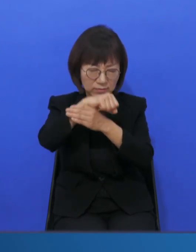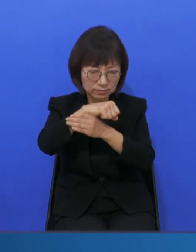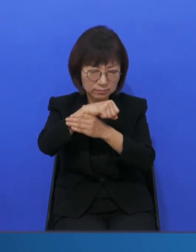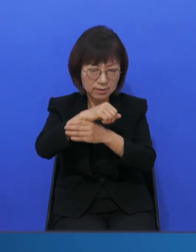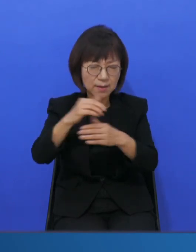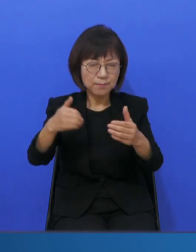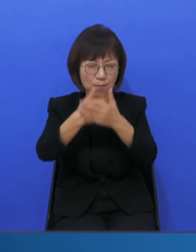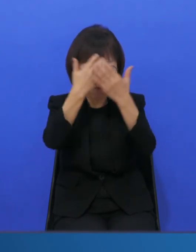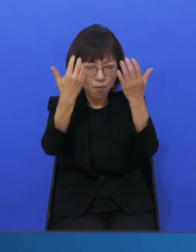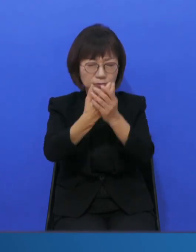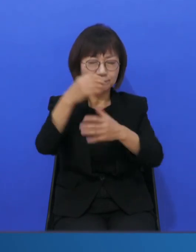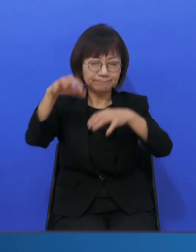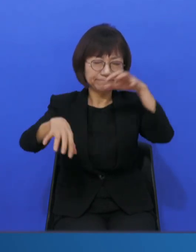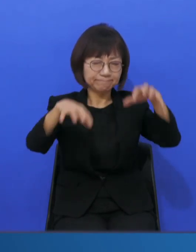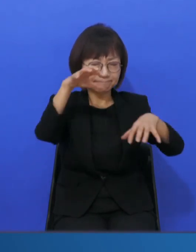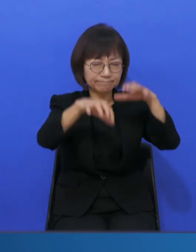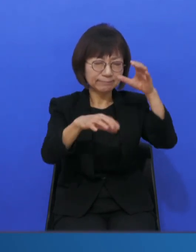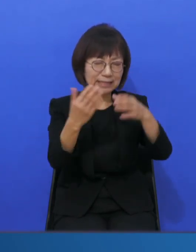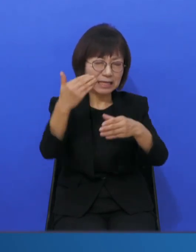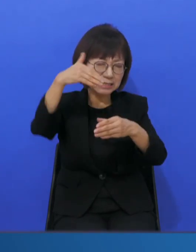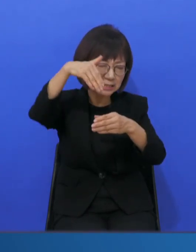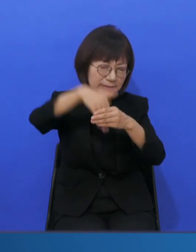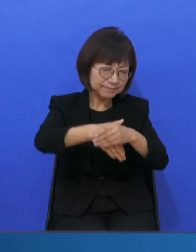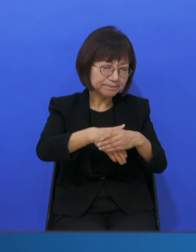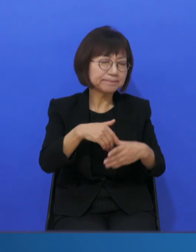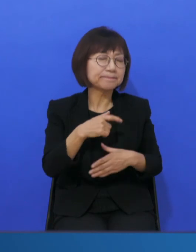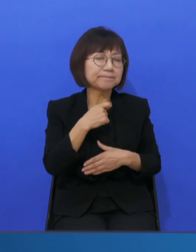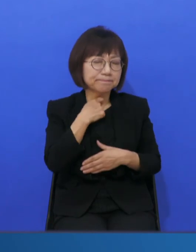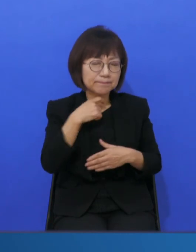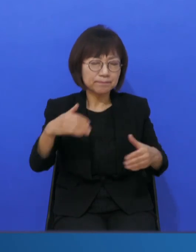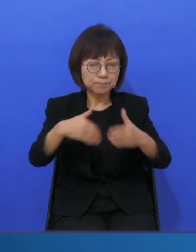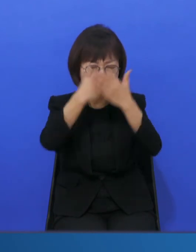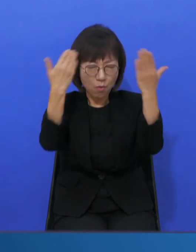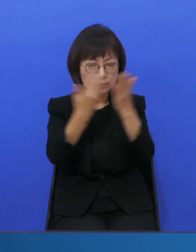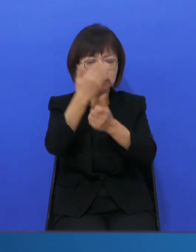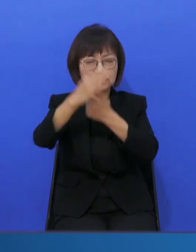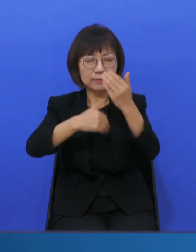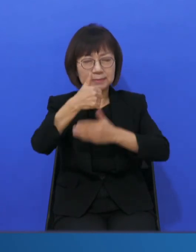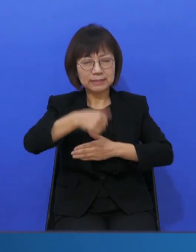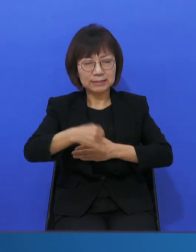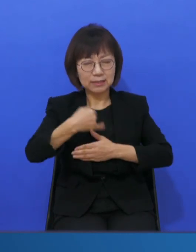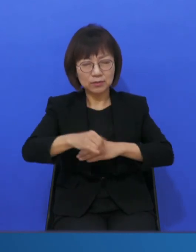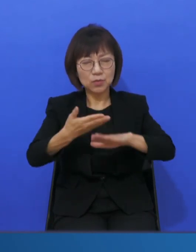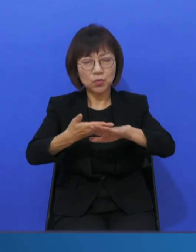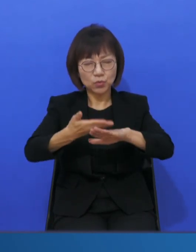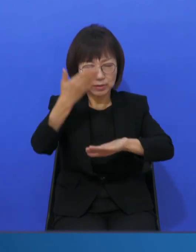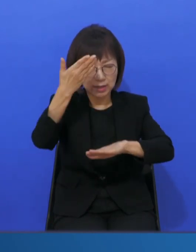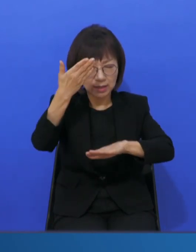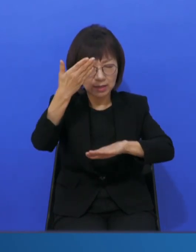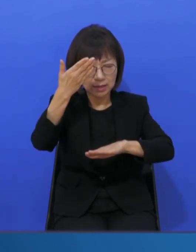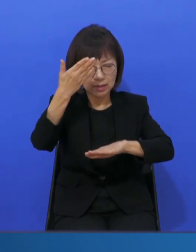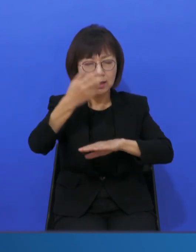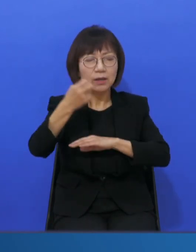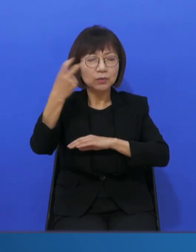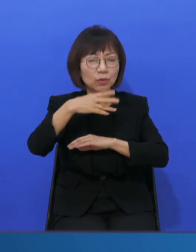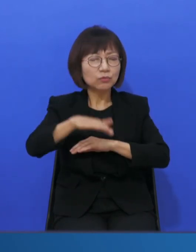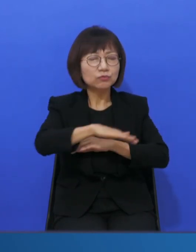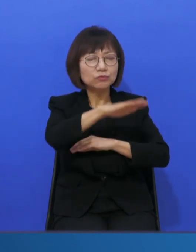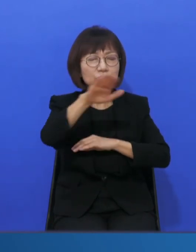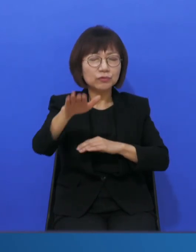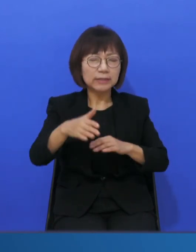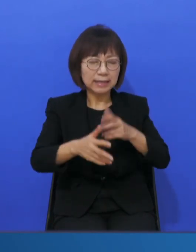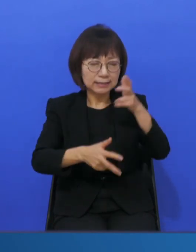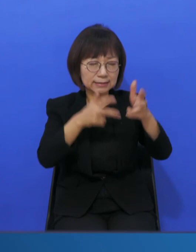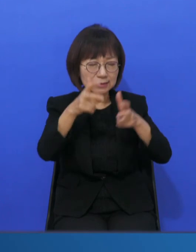하나님의 사람들 위해 upon the heads of all the people that will plant the tree of the gospel and life, 우리의 산업에 보좌의